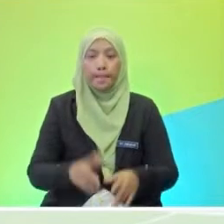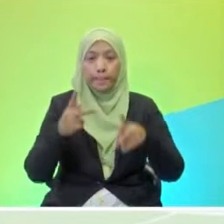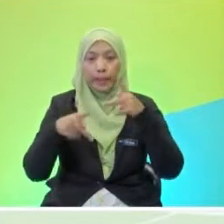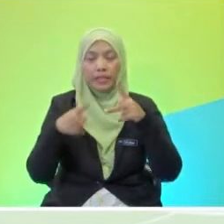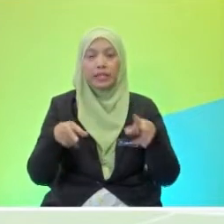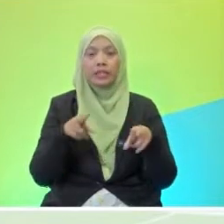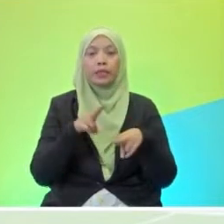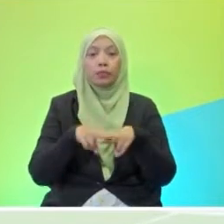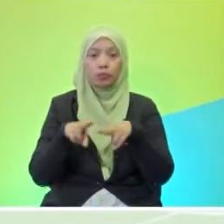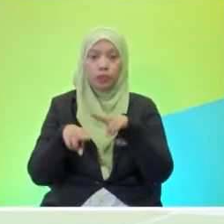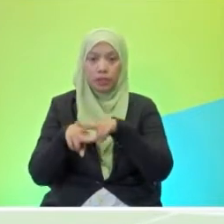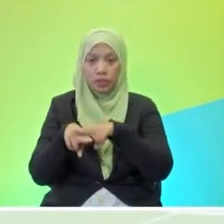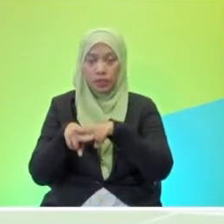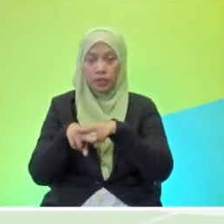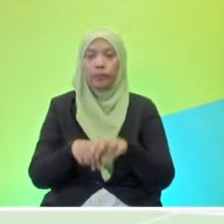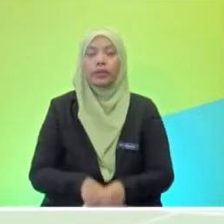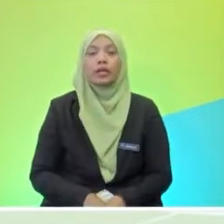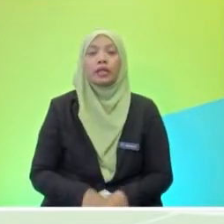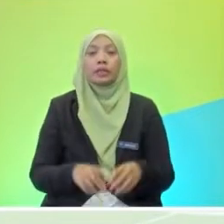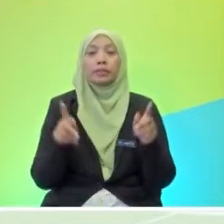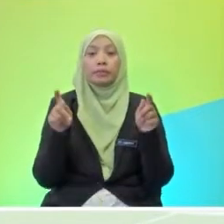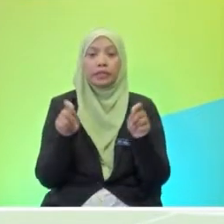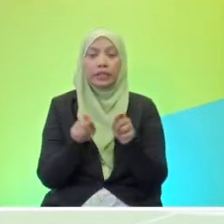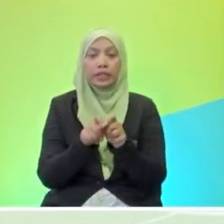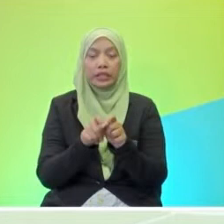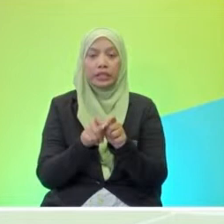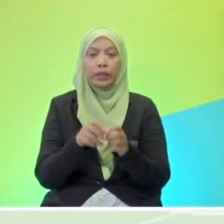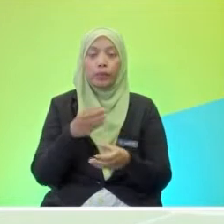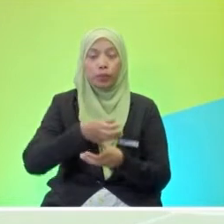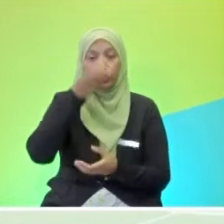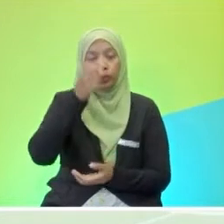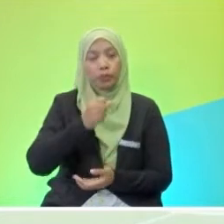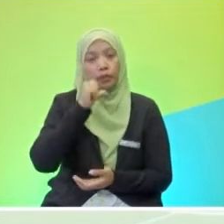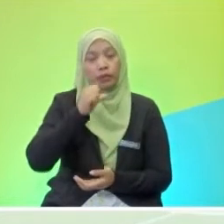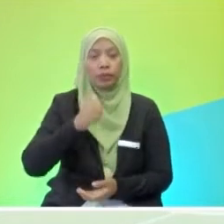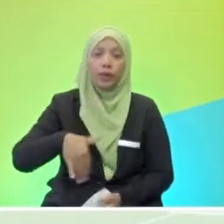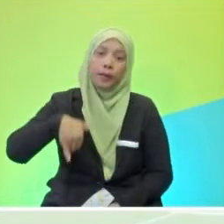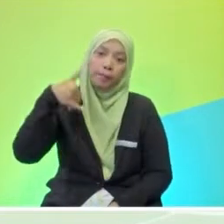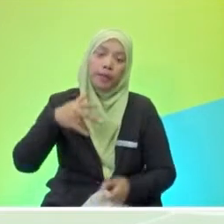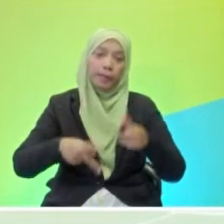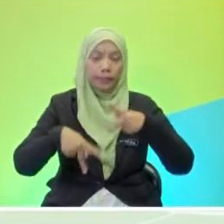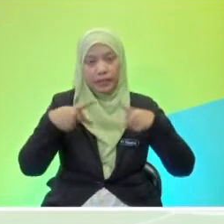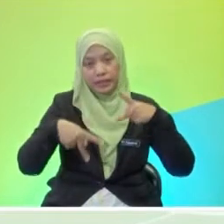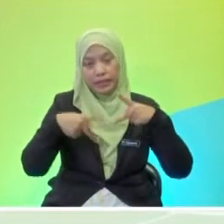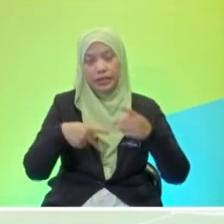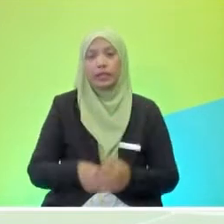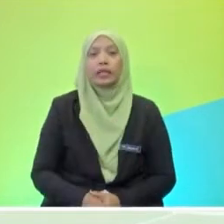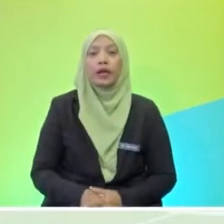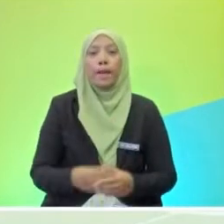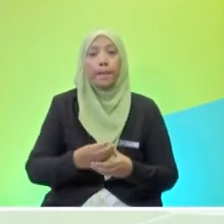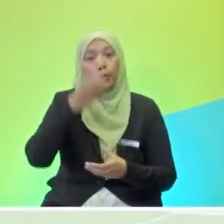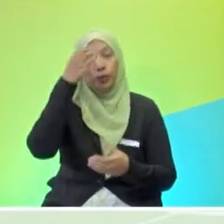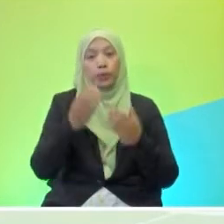pula biasanya plastik botol minuman bekas makanan baik plastik botol minyak